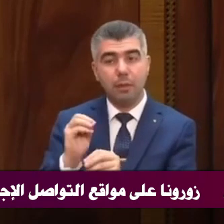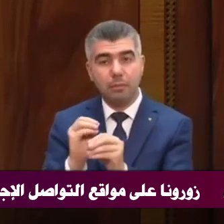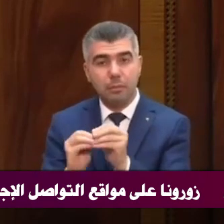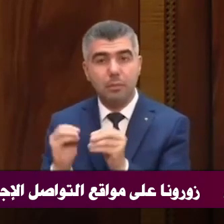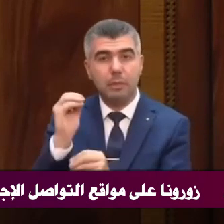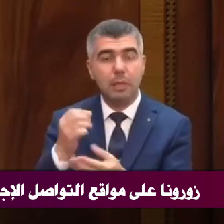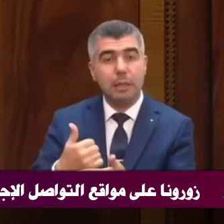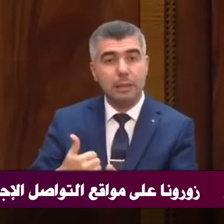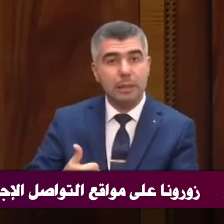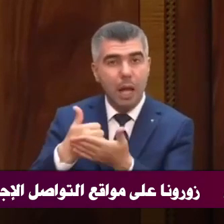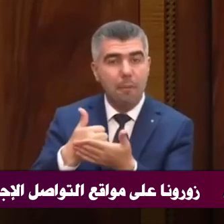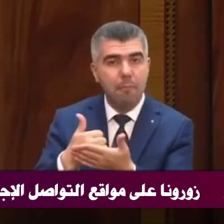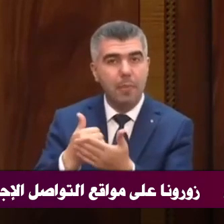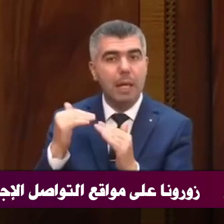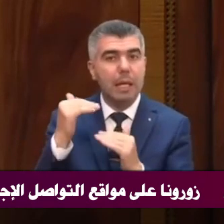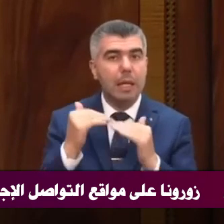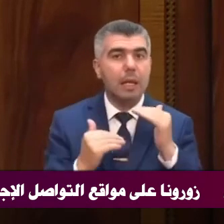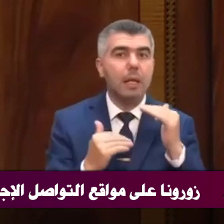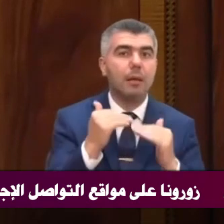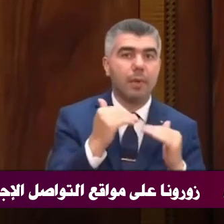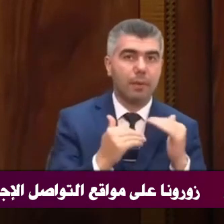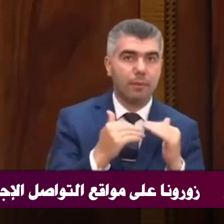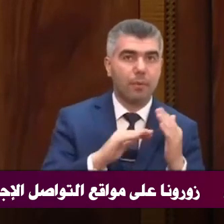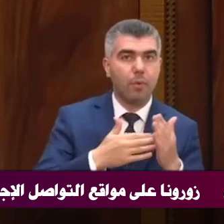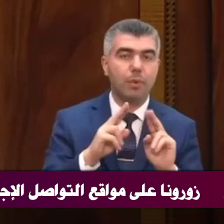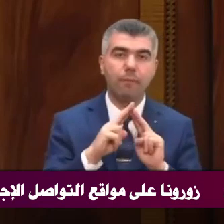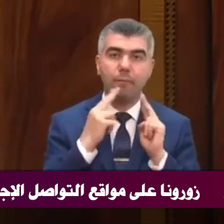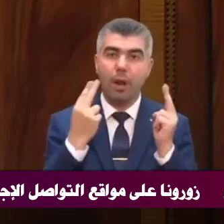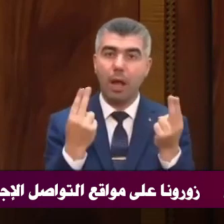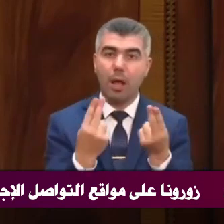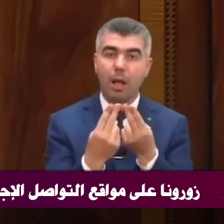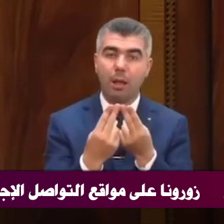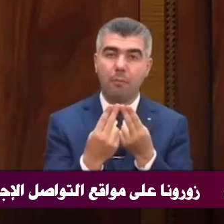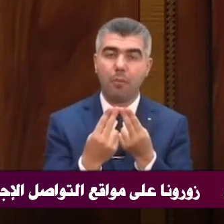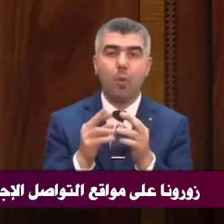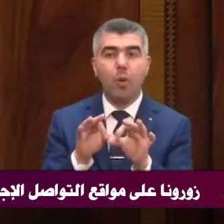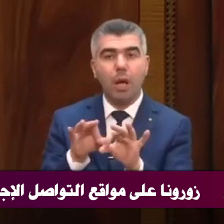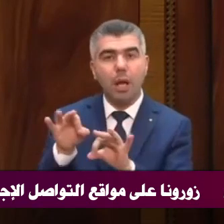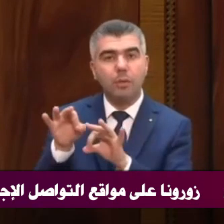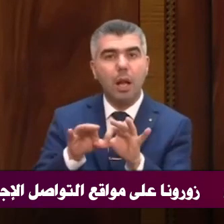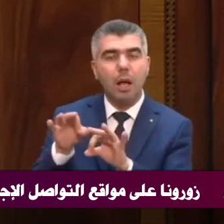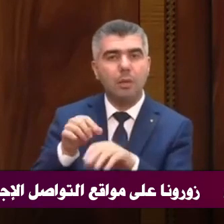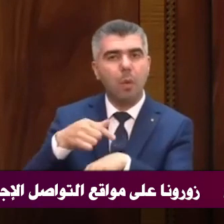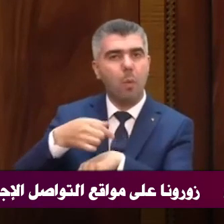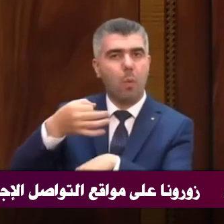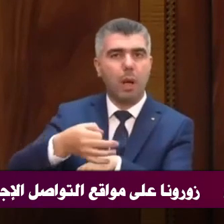اكثر ولا يبقى في نفس المستوى حسب هذه الظروف العالميه، والاجراءات ستتخذ في